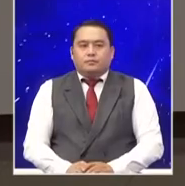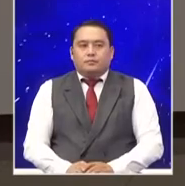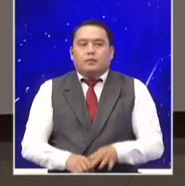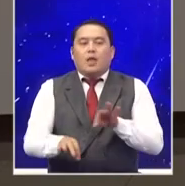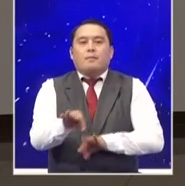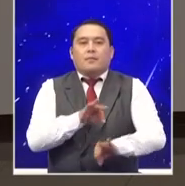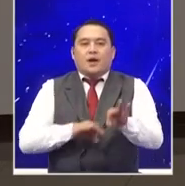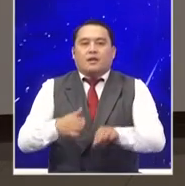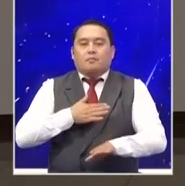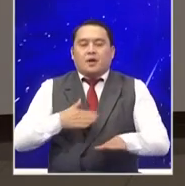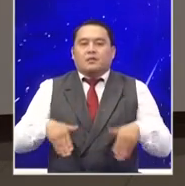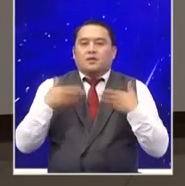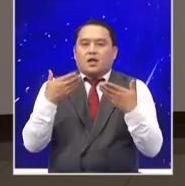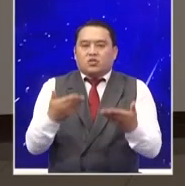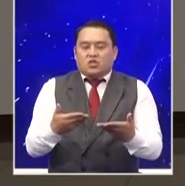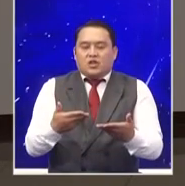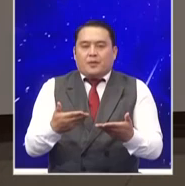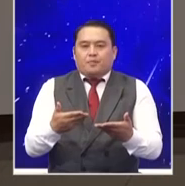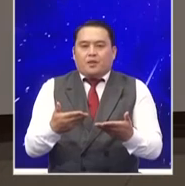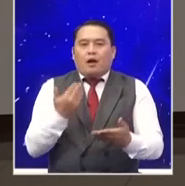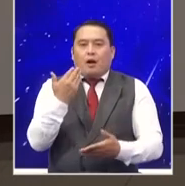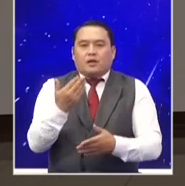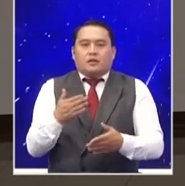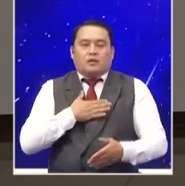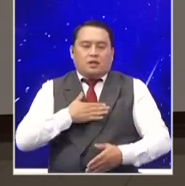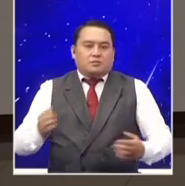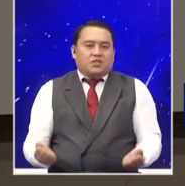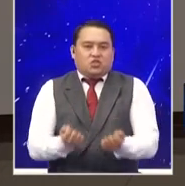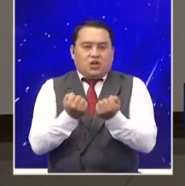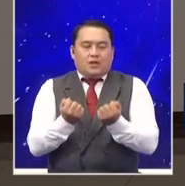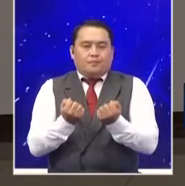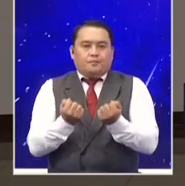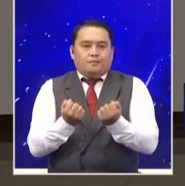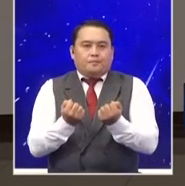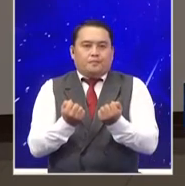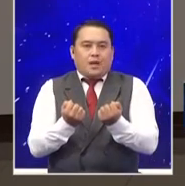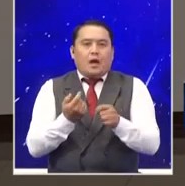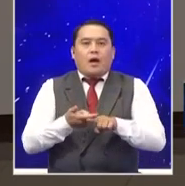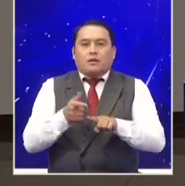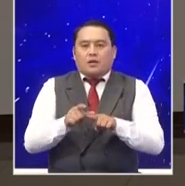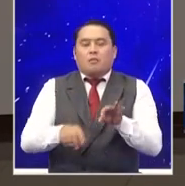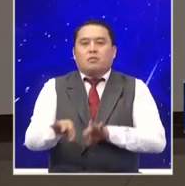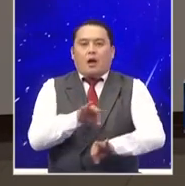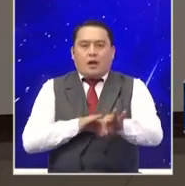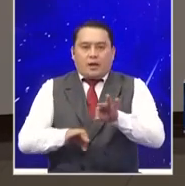Проект мы предложили администрации, они нас поддержали. Этот проект